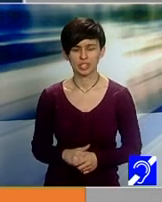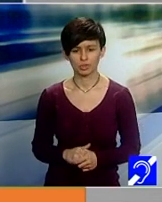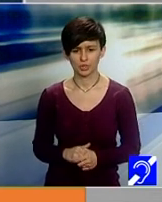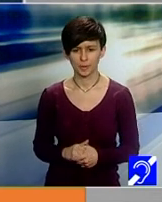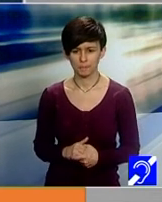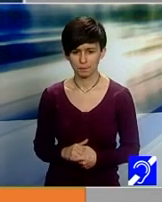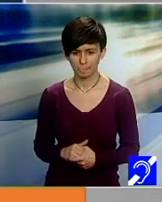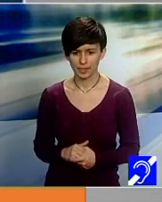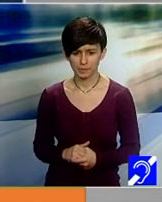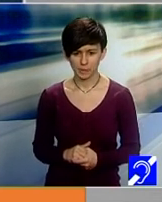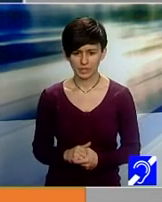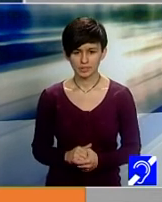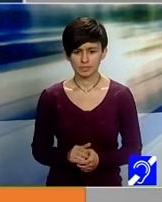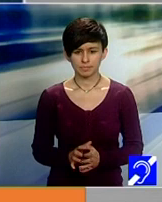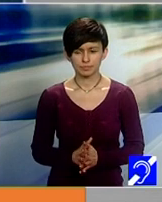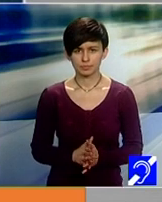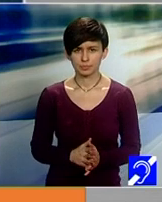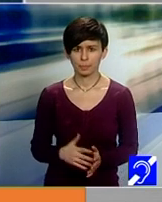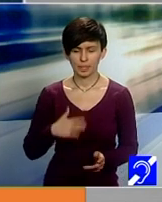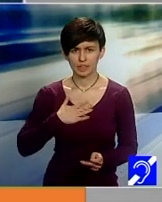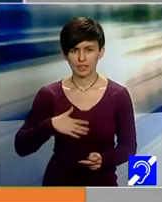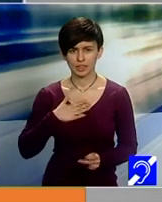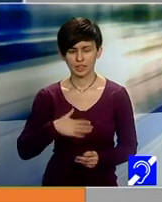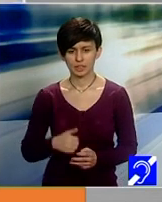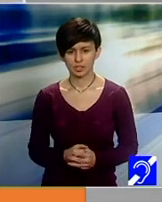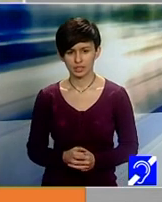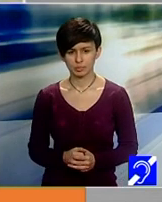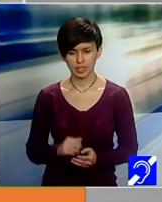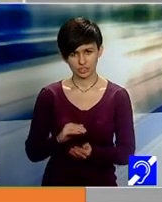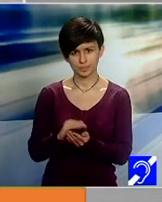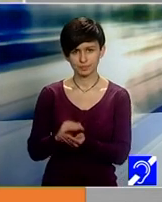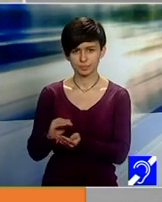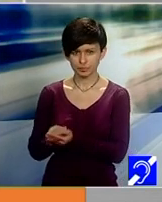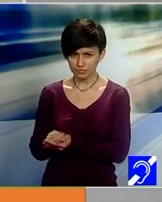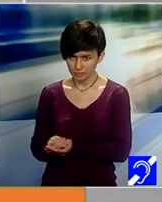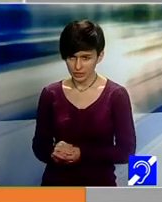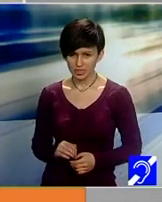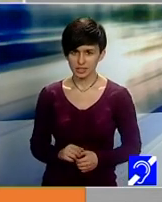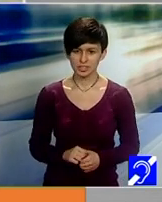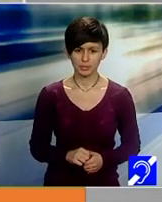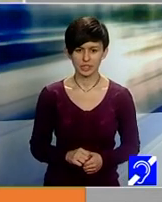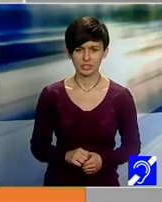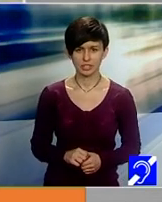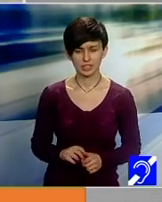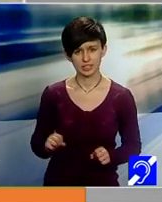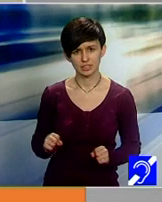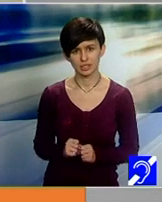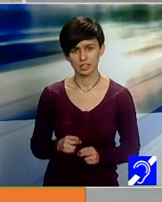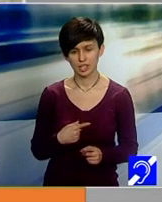Dar îmi place să țin soiurile pe care le am. Tot ce am sunt soiuri din secolul trecut,